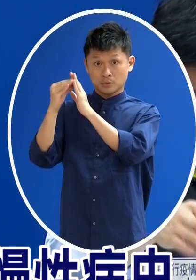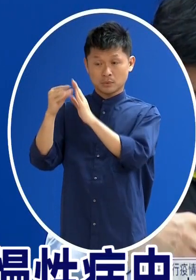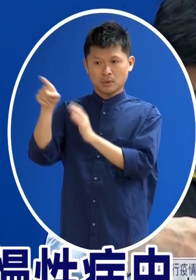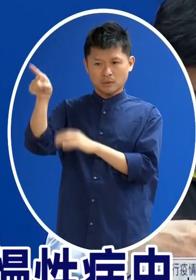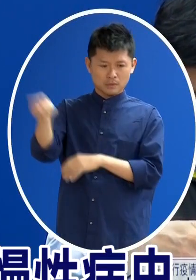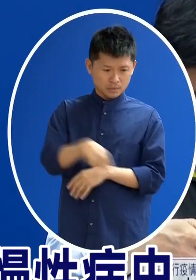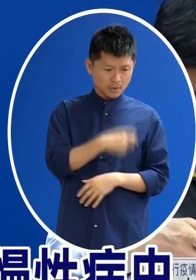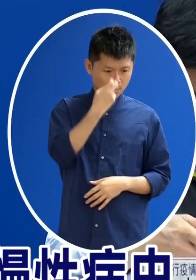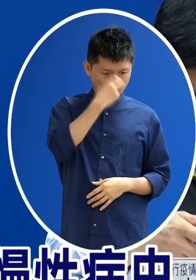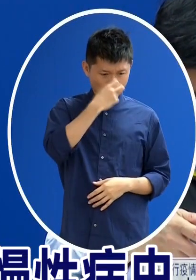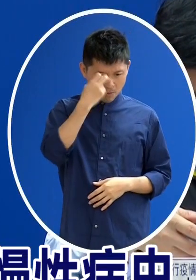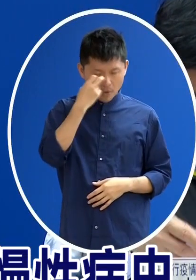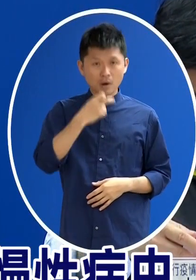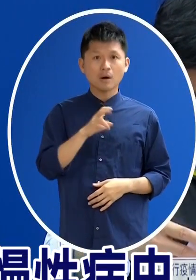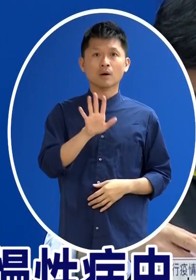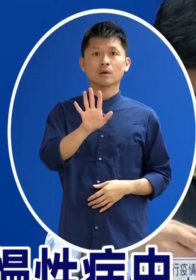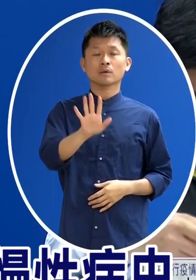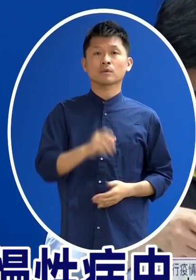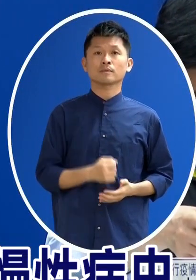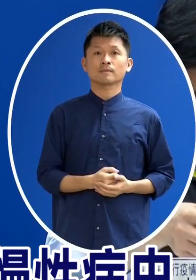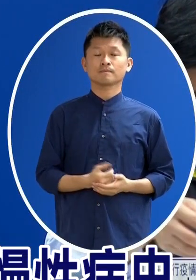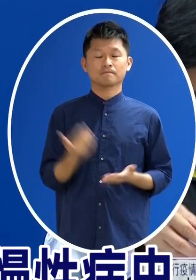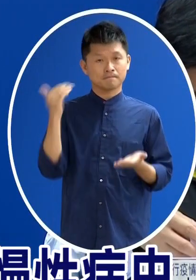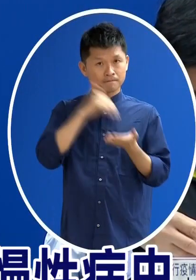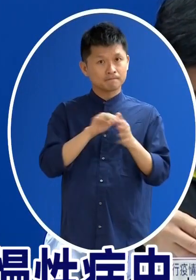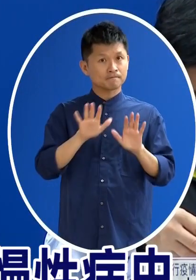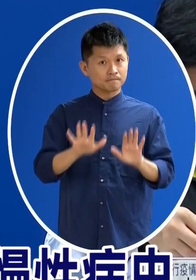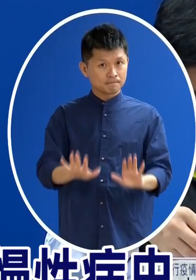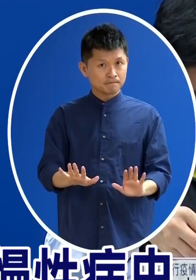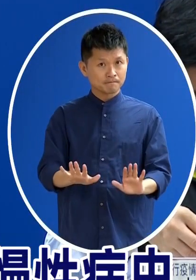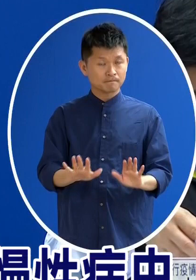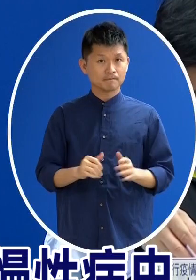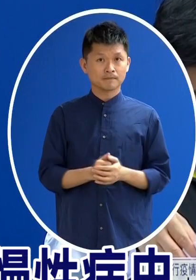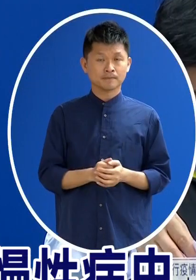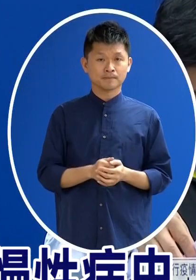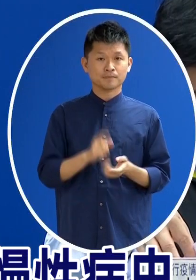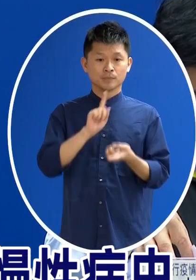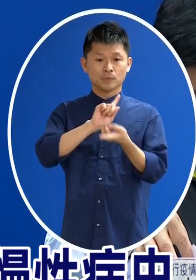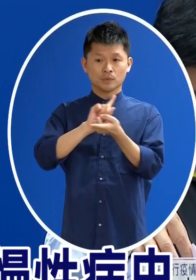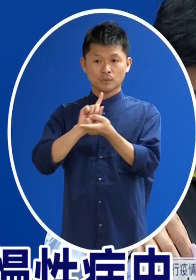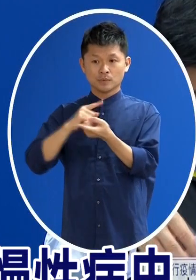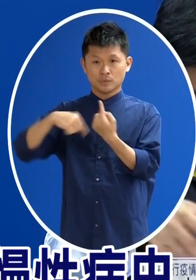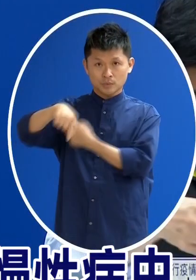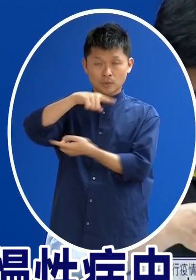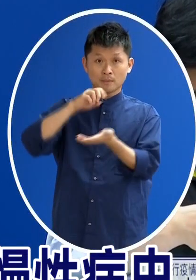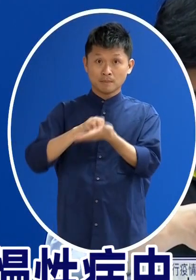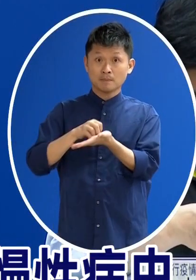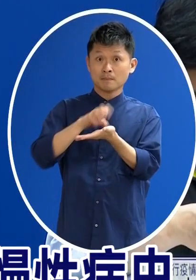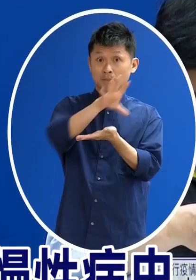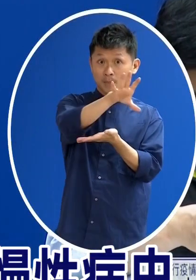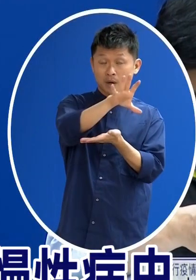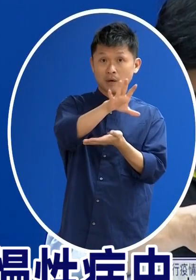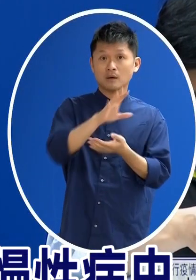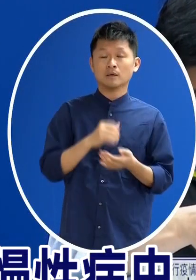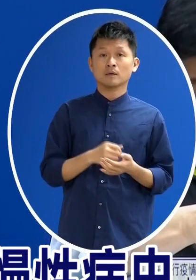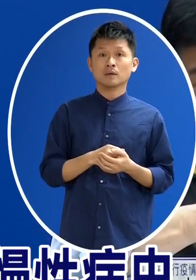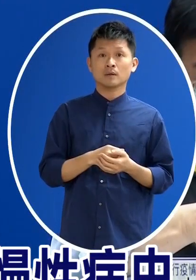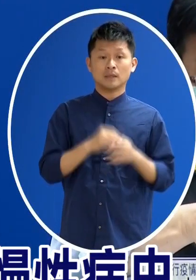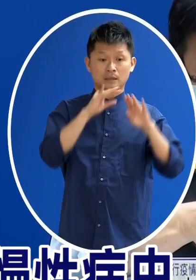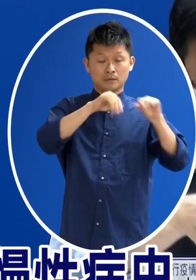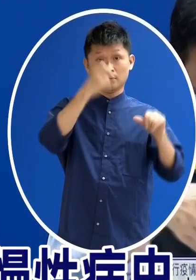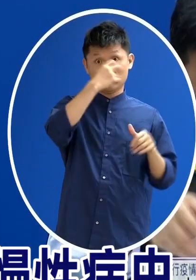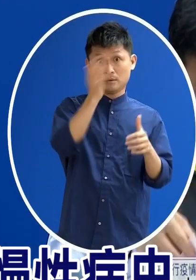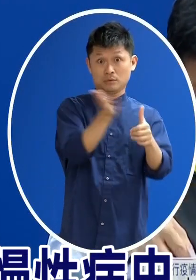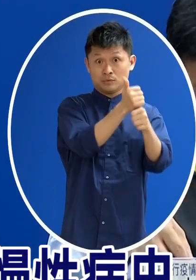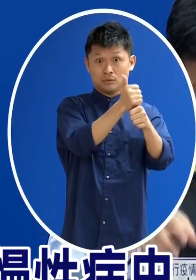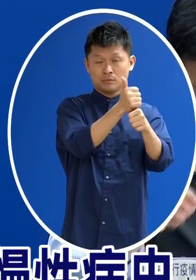那后来目前是已经转通知这个地检署